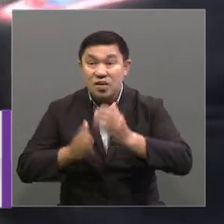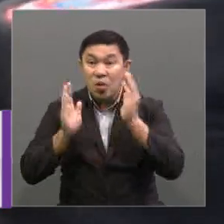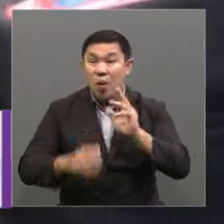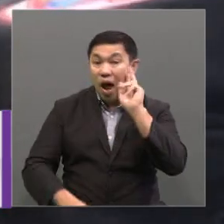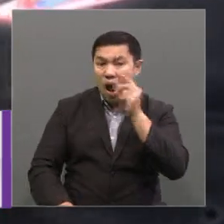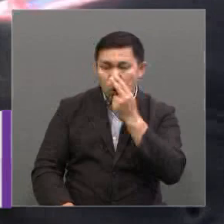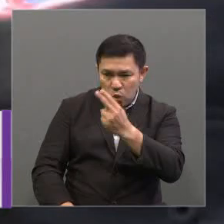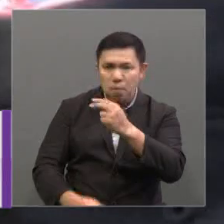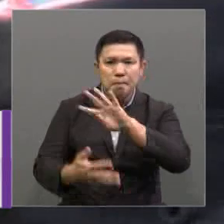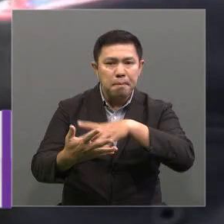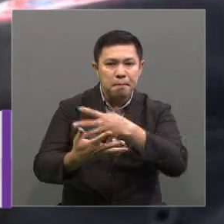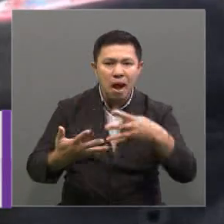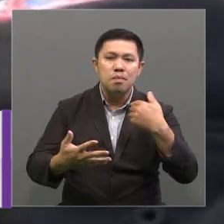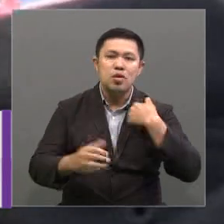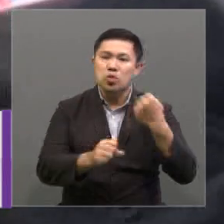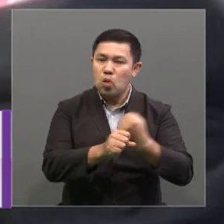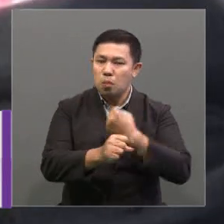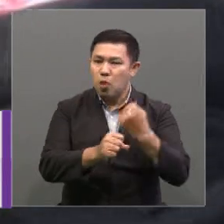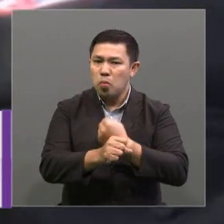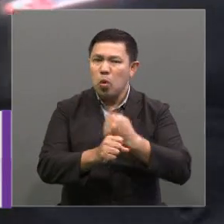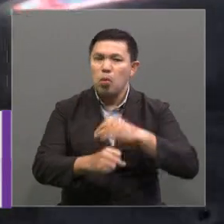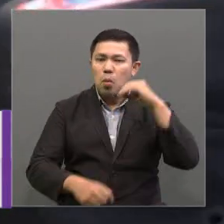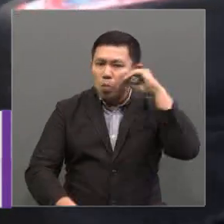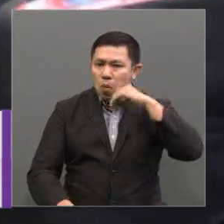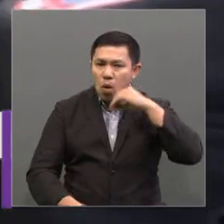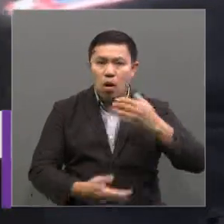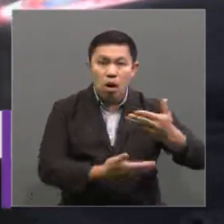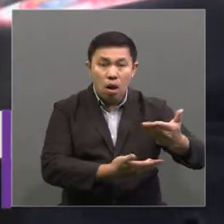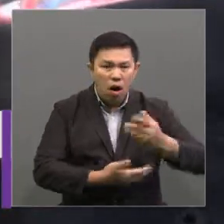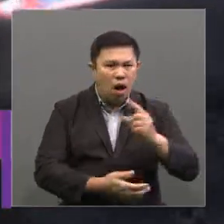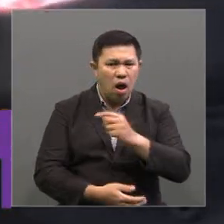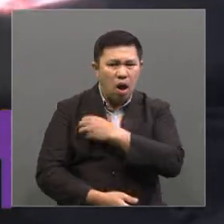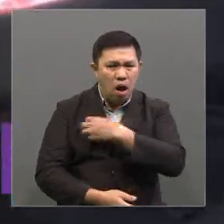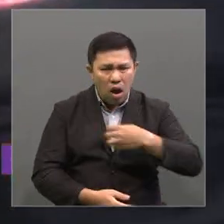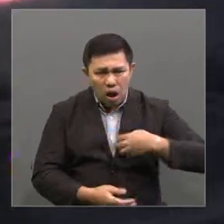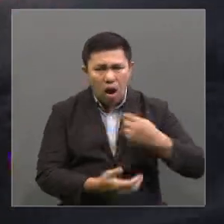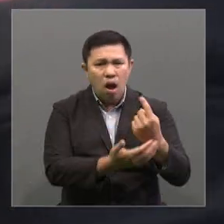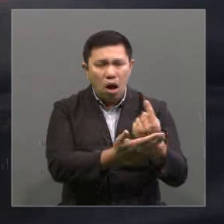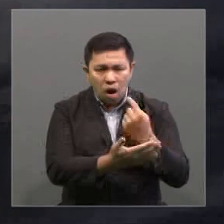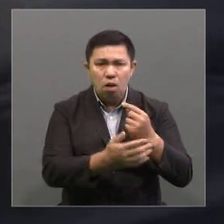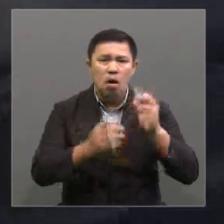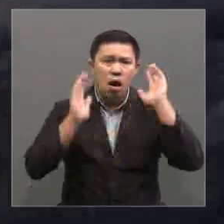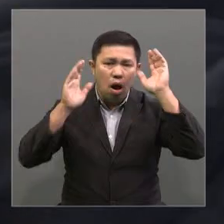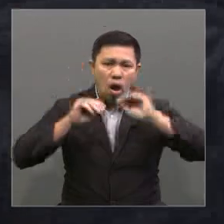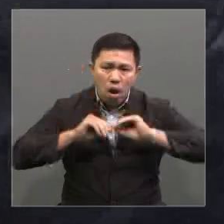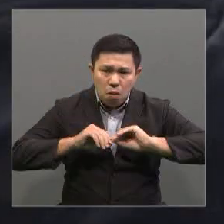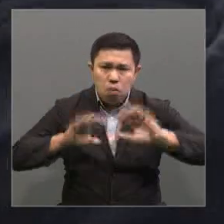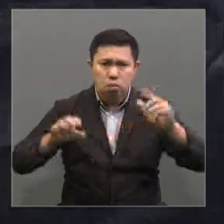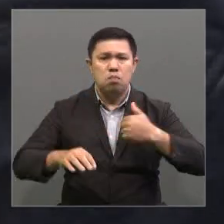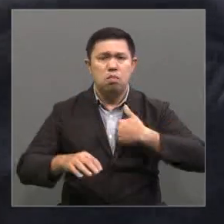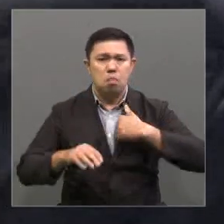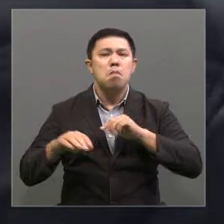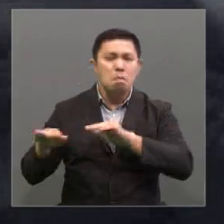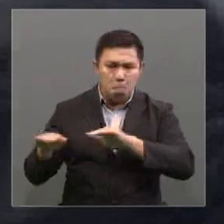าเรามีการซักซ้อมมาต่อเวลานะครับแล้วก็เชิญท่านผู้สูงอายุด้วยก็จะได้เป็นกระบอกเสียงที่ดีให้กับประเทศไทยว่าเราพร้อมแล้วที่